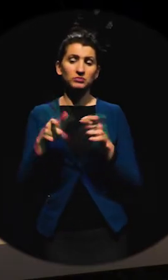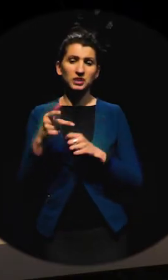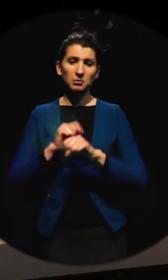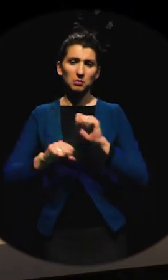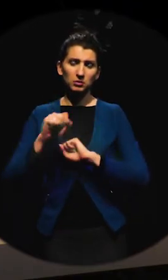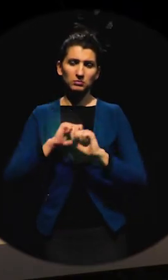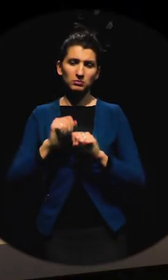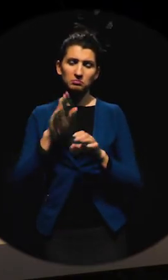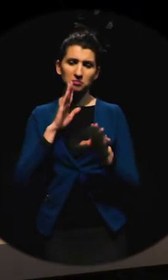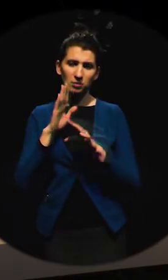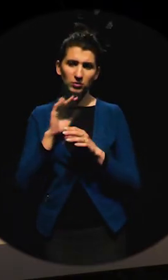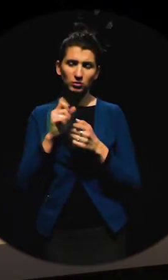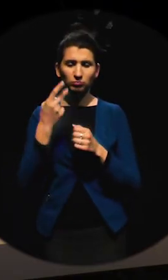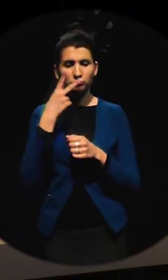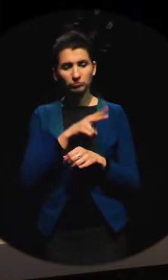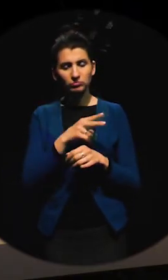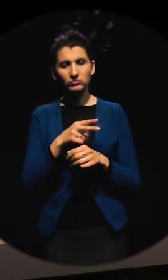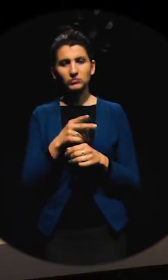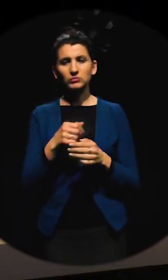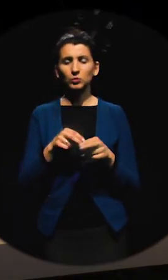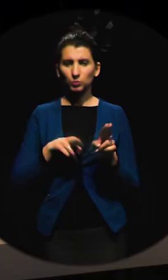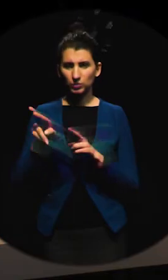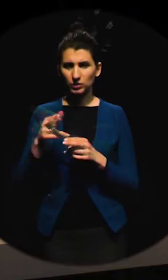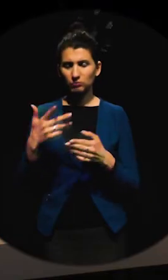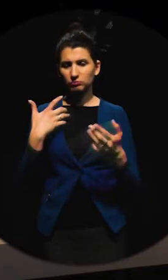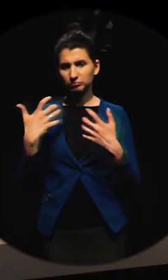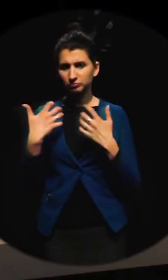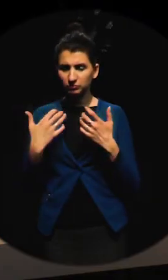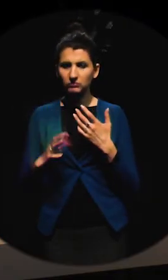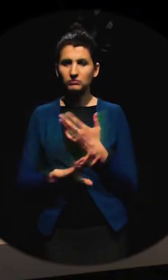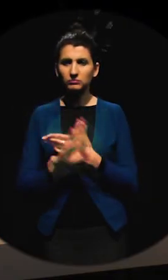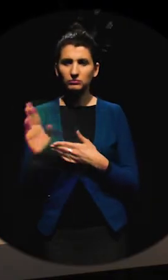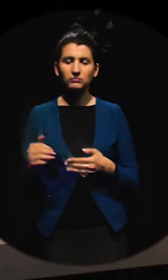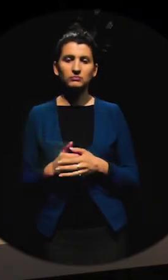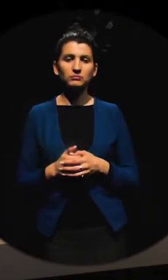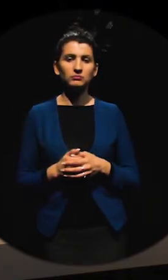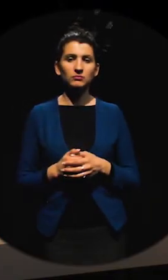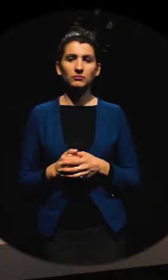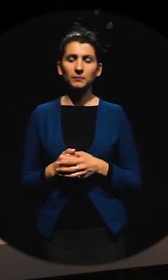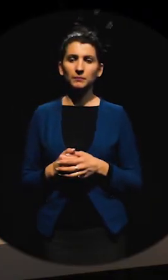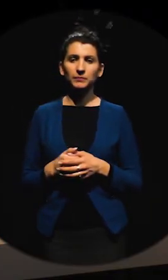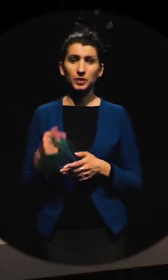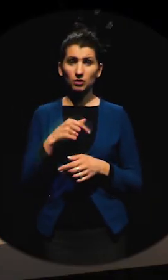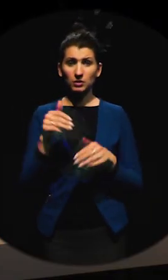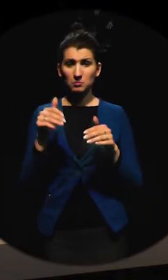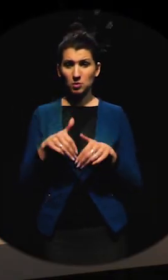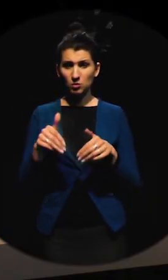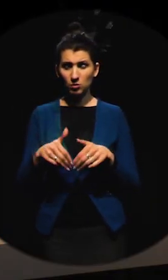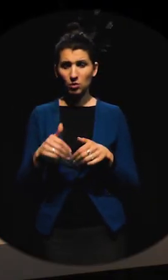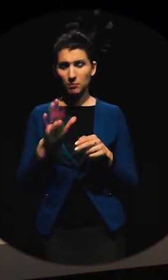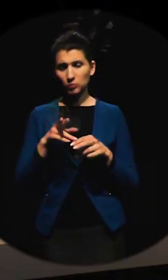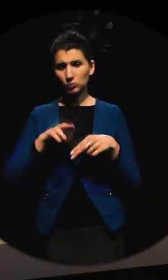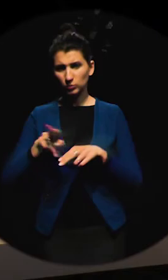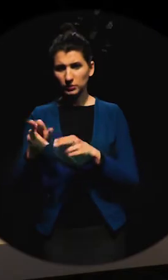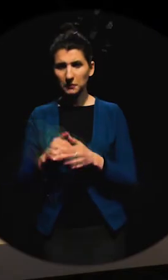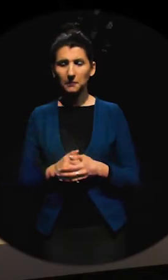niepełnosprawne osoby, które mogą